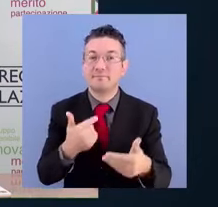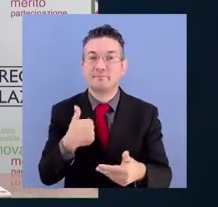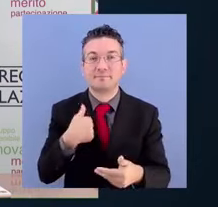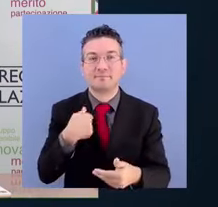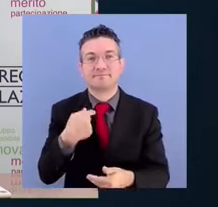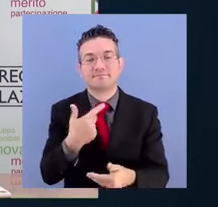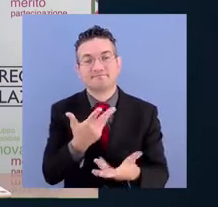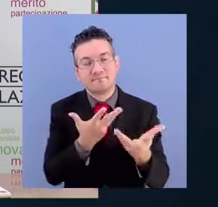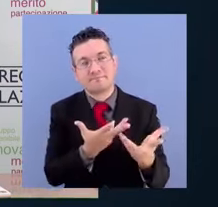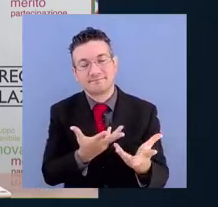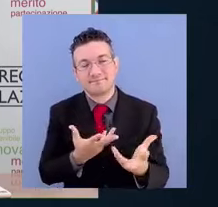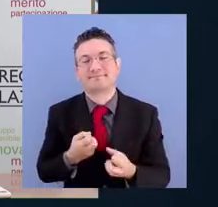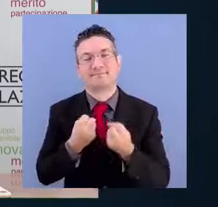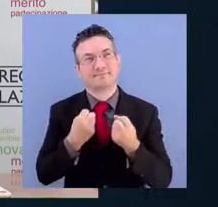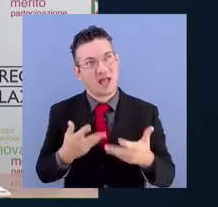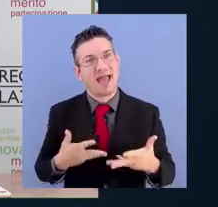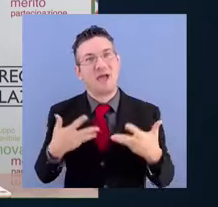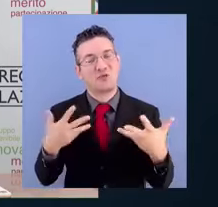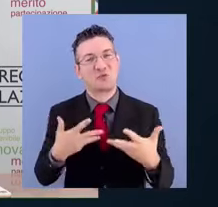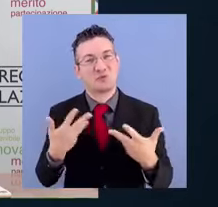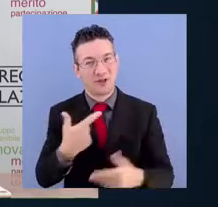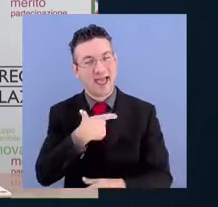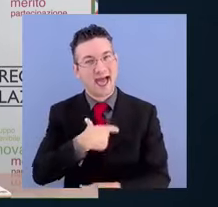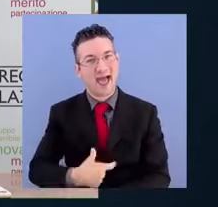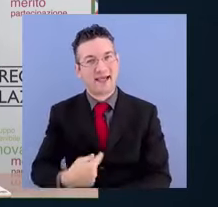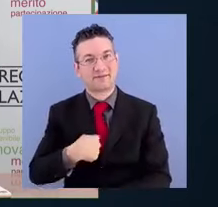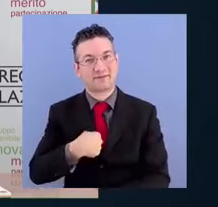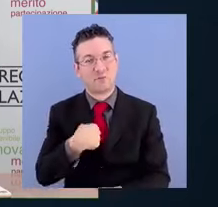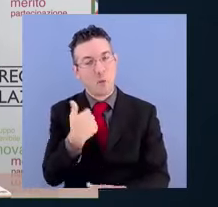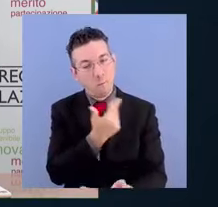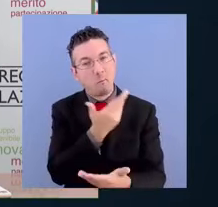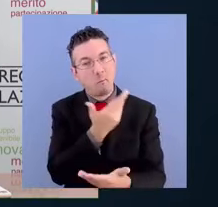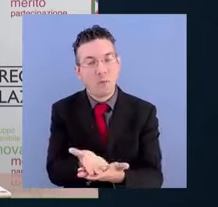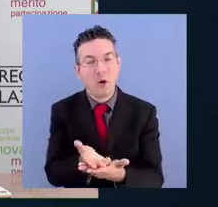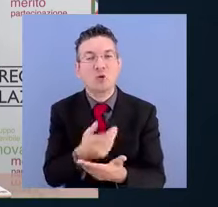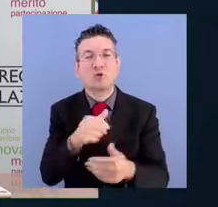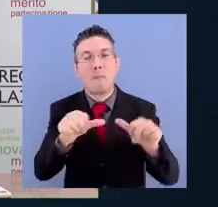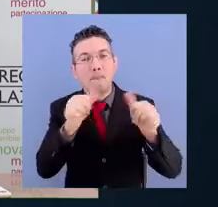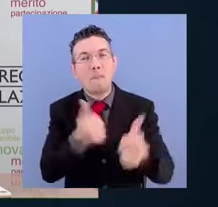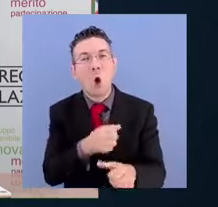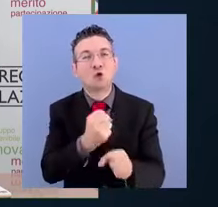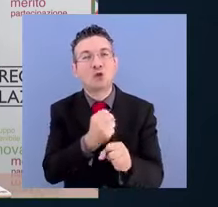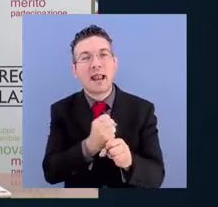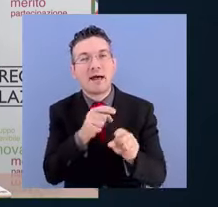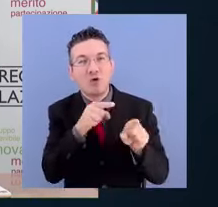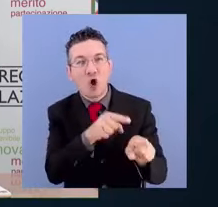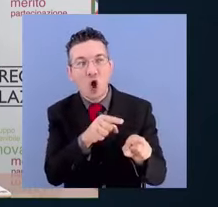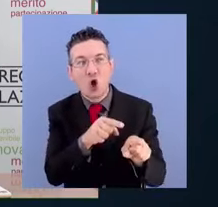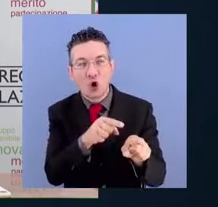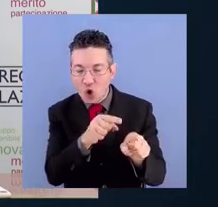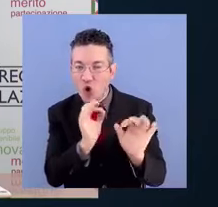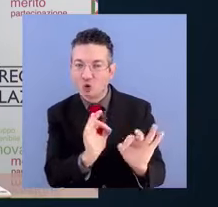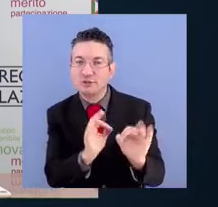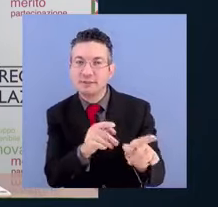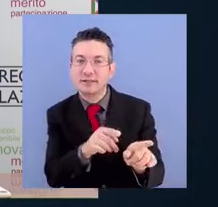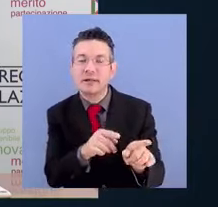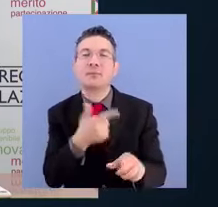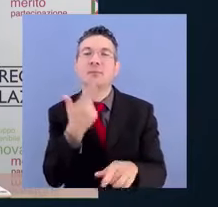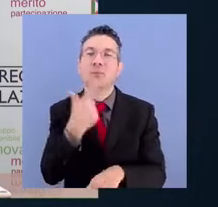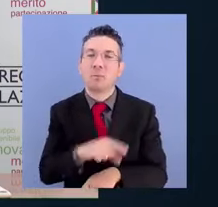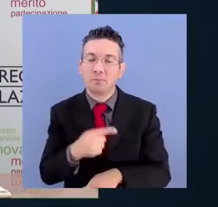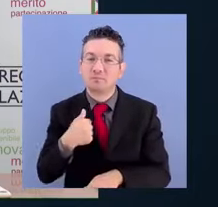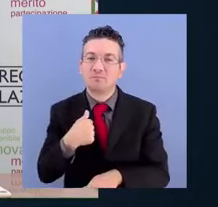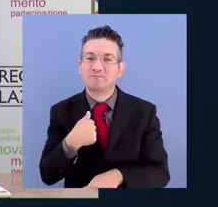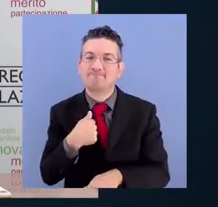questa questa proposta è questo questo modalità di lavoro perché ci accomuna ci